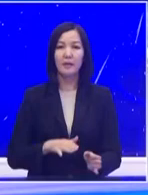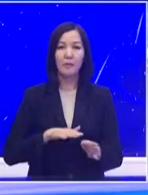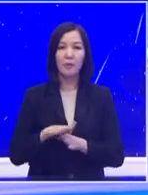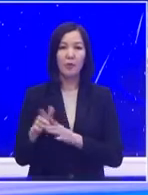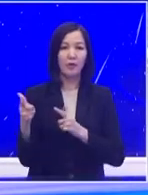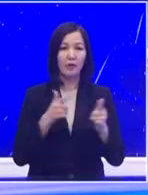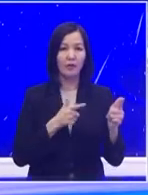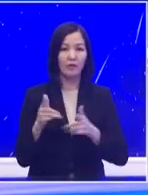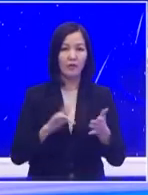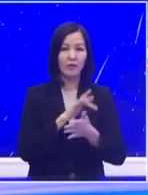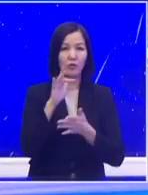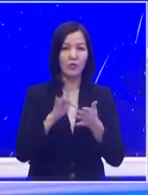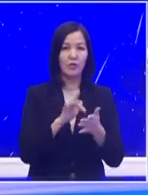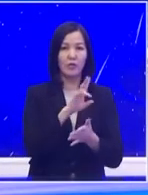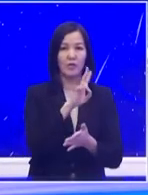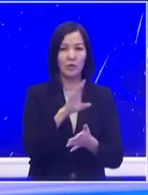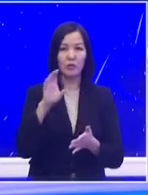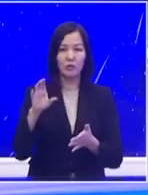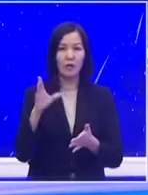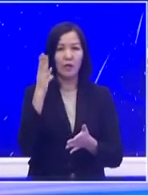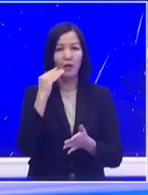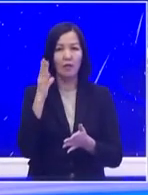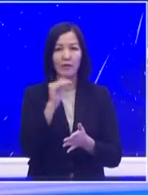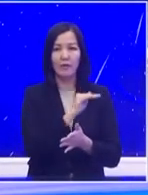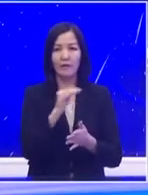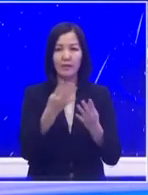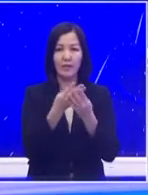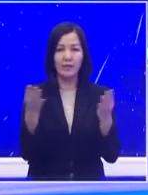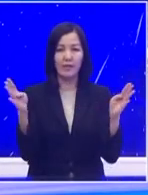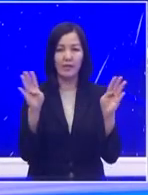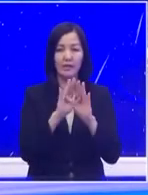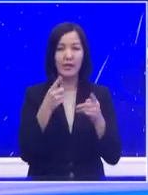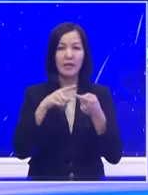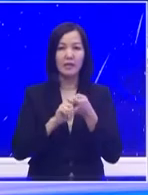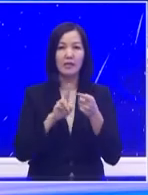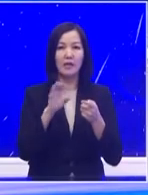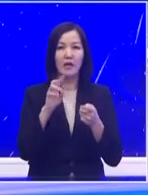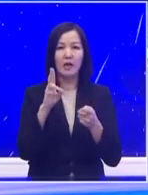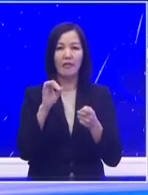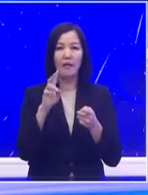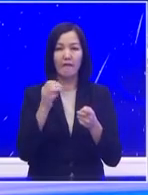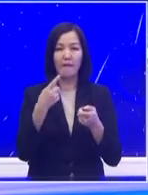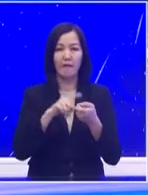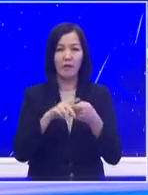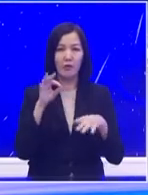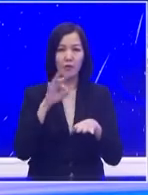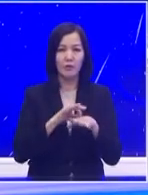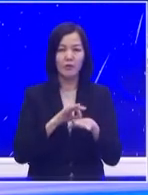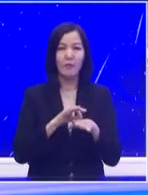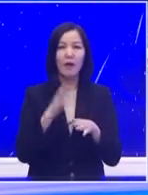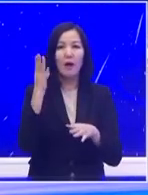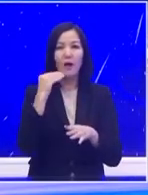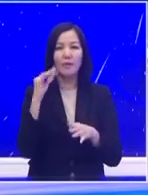Полная готовность. Города Нур-Султан и Алматы официально закрыты на карантин в связи с коронавирусом. В окрестностях южной